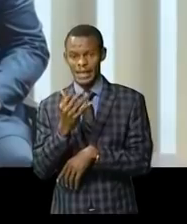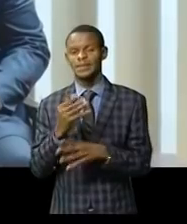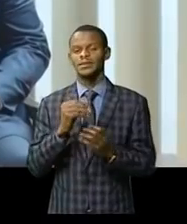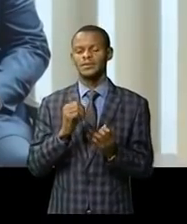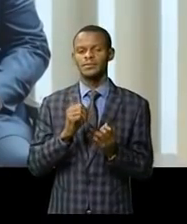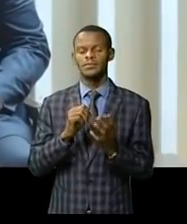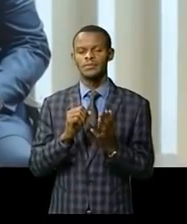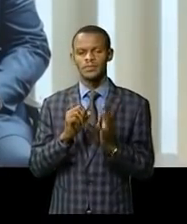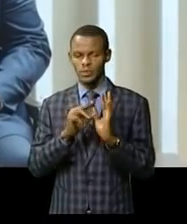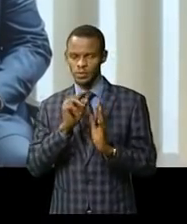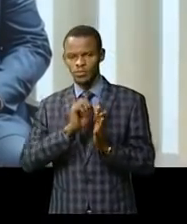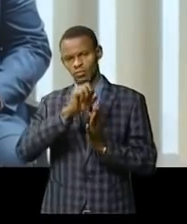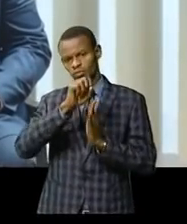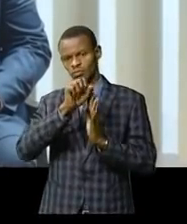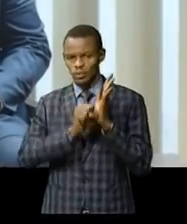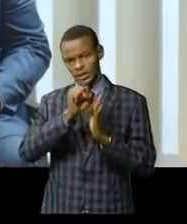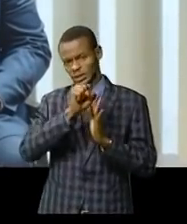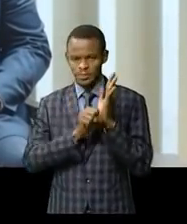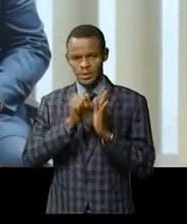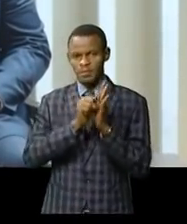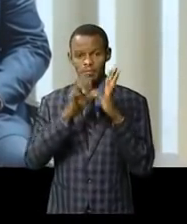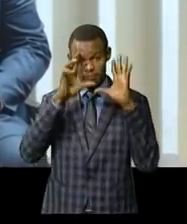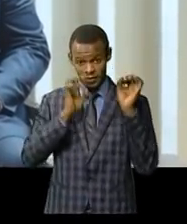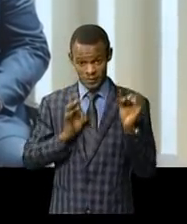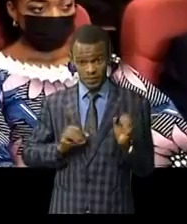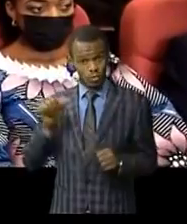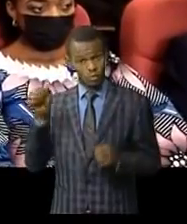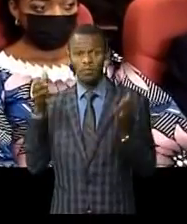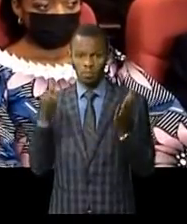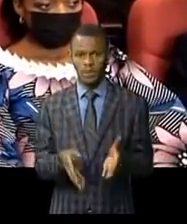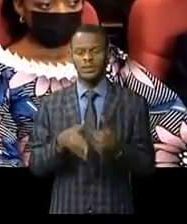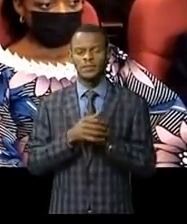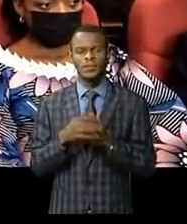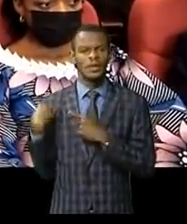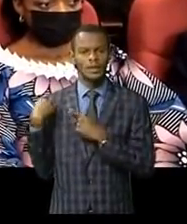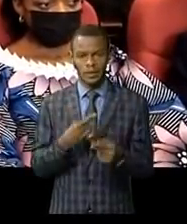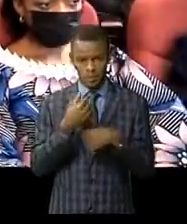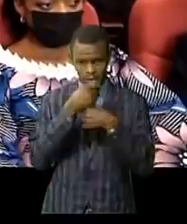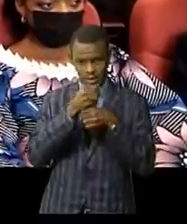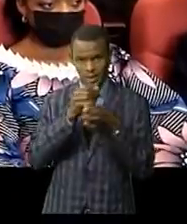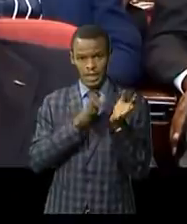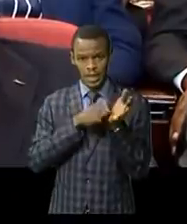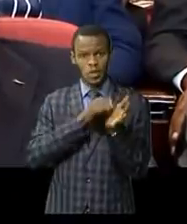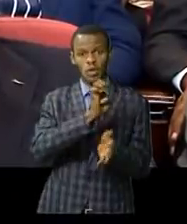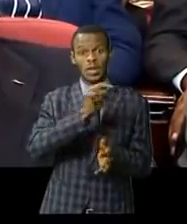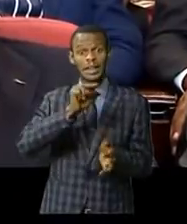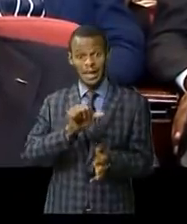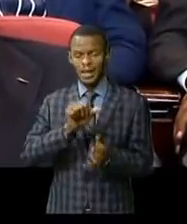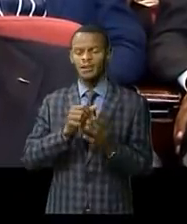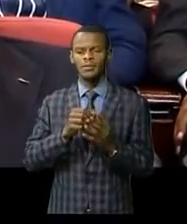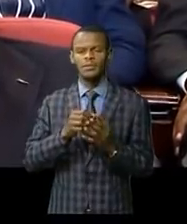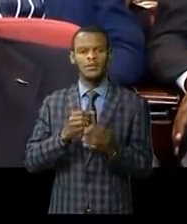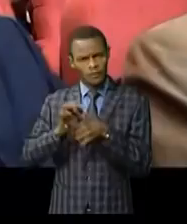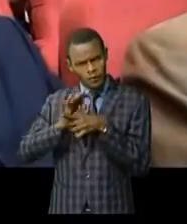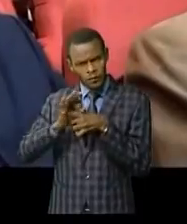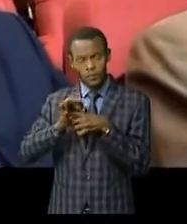devant le président de la République, Félix-Antoine Tshisekedi Tshilombo. Depuis sa création, l'ENA a déjà injecté sur le marché